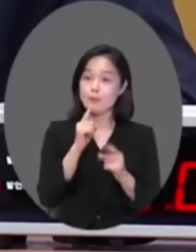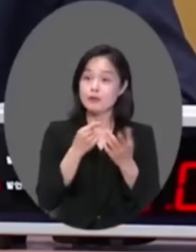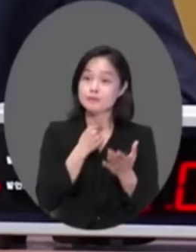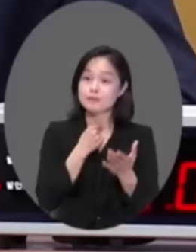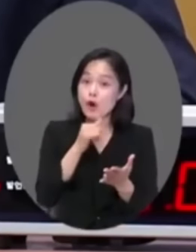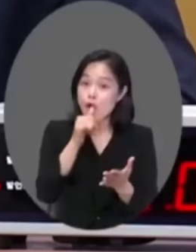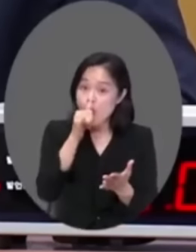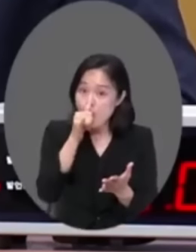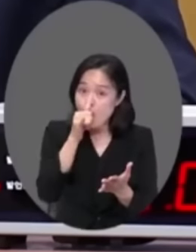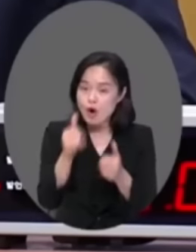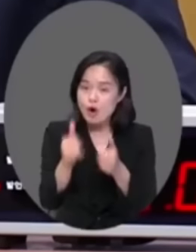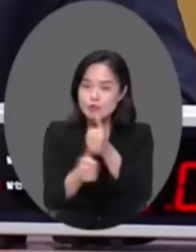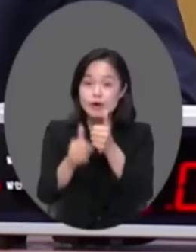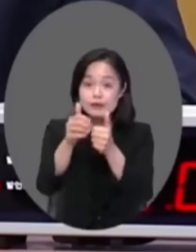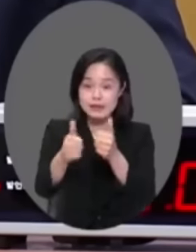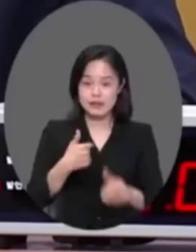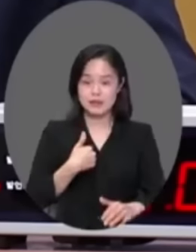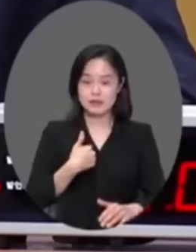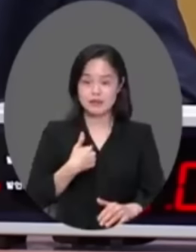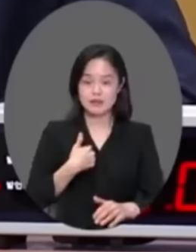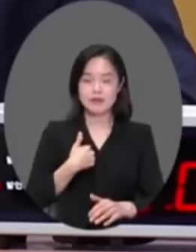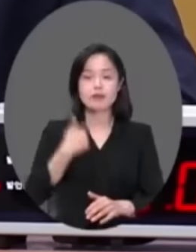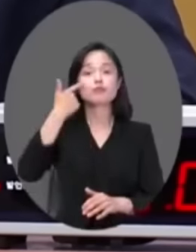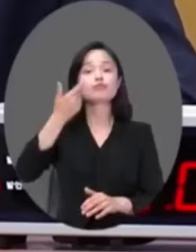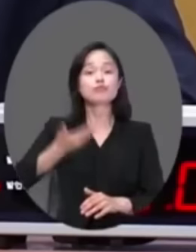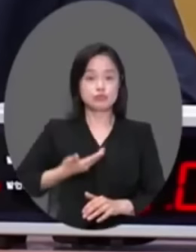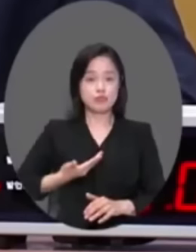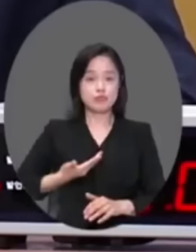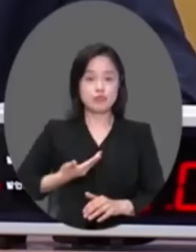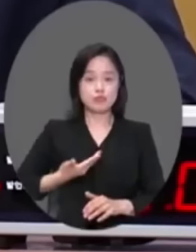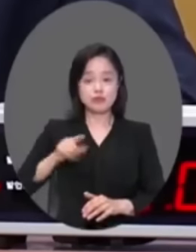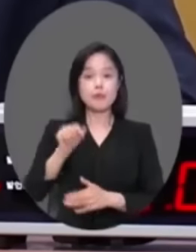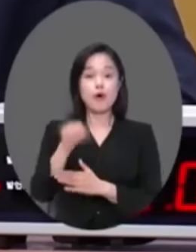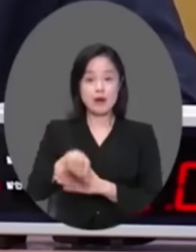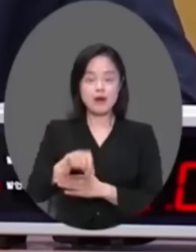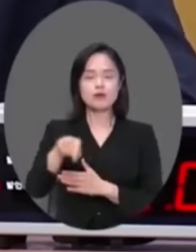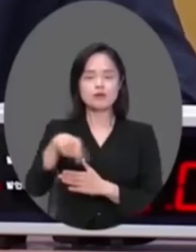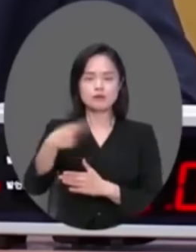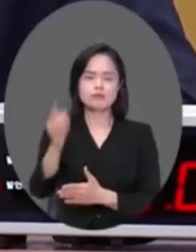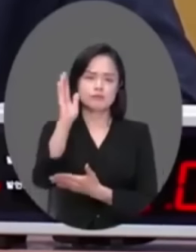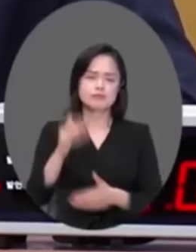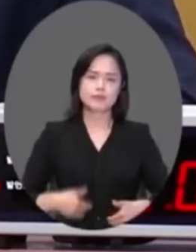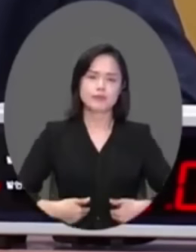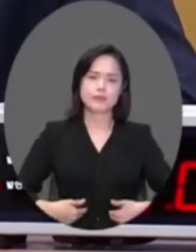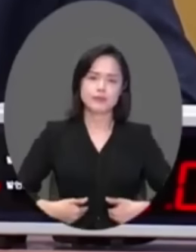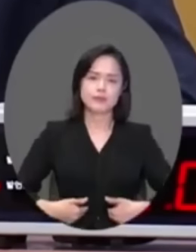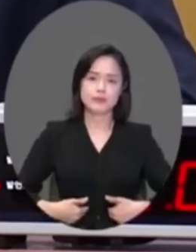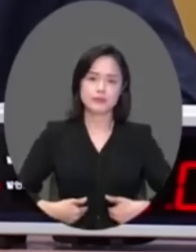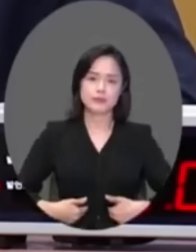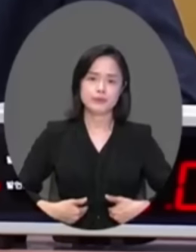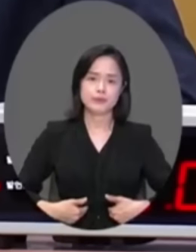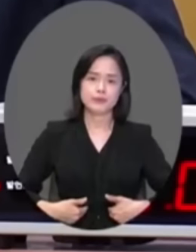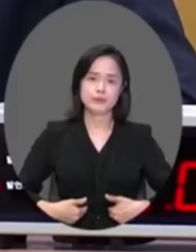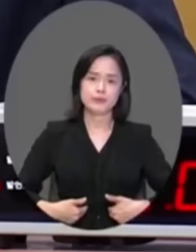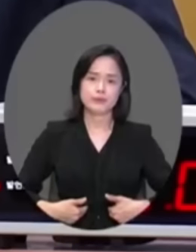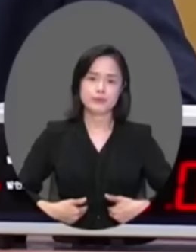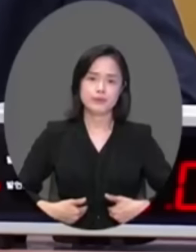득해야 된다 이건 기본으로 저희가 다 고지하는 사항입니다 그런데 제가 지금